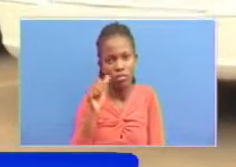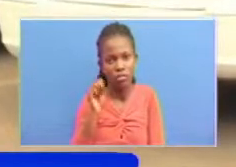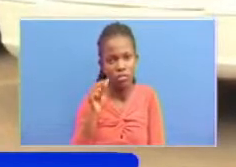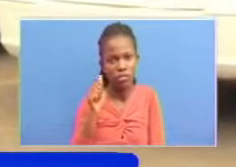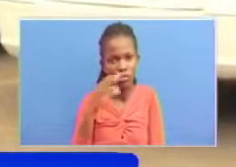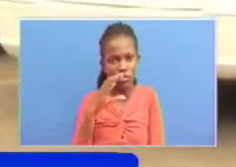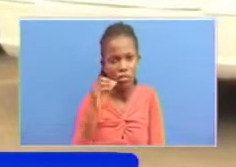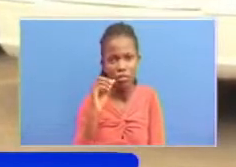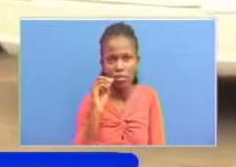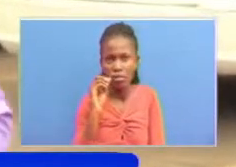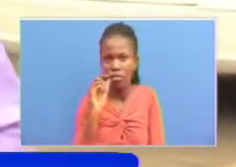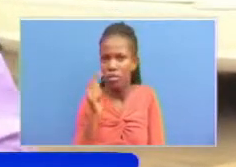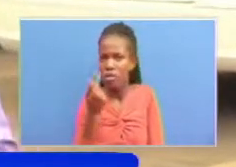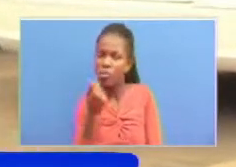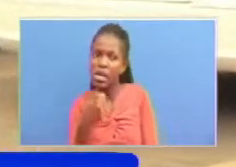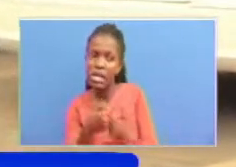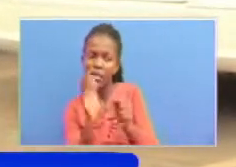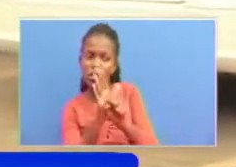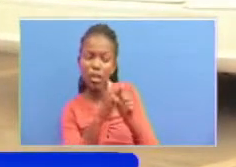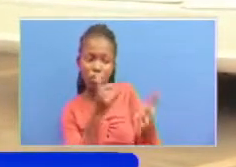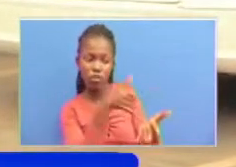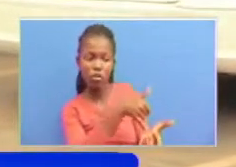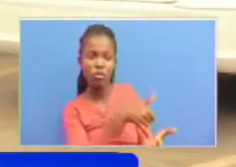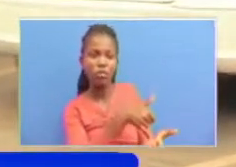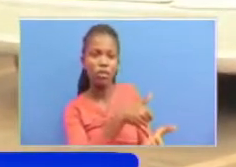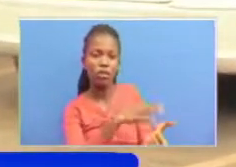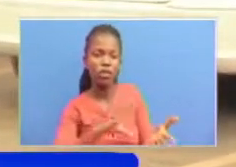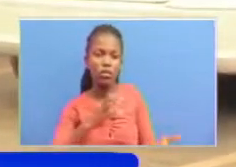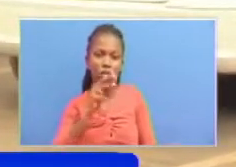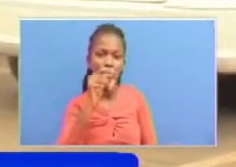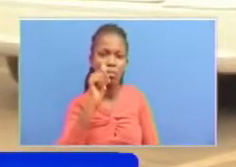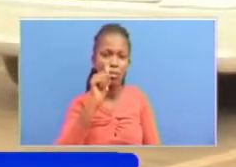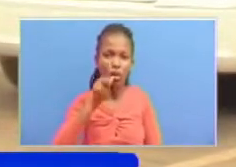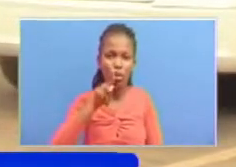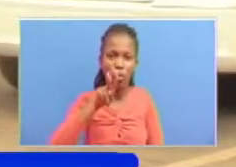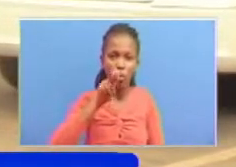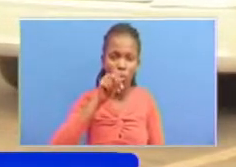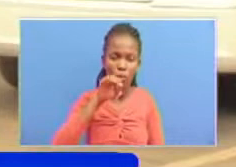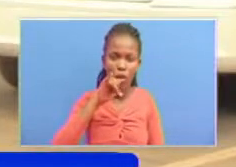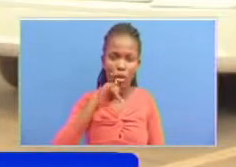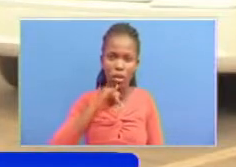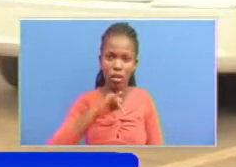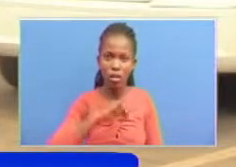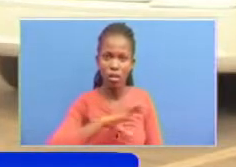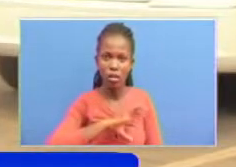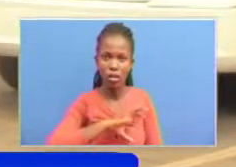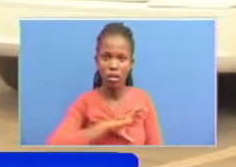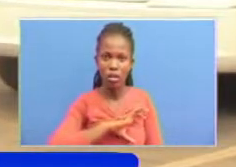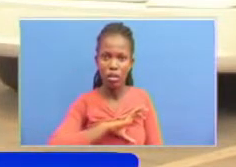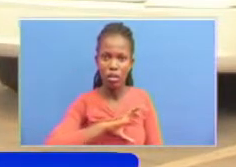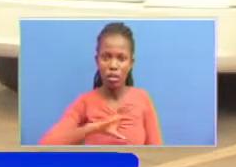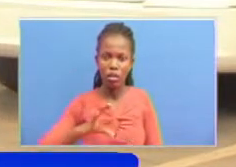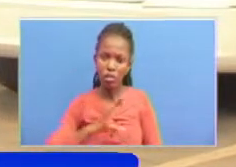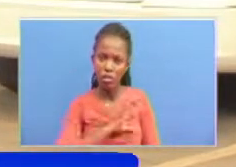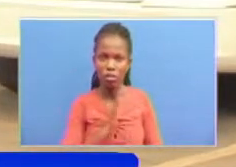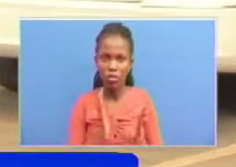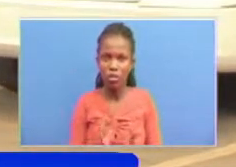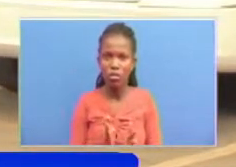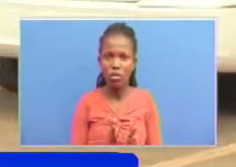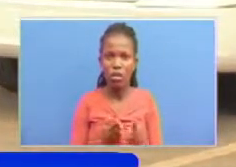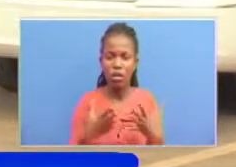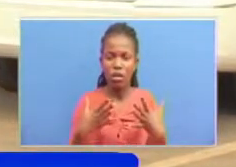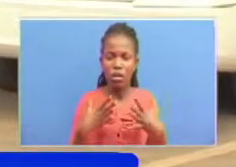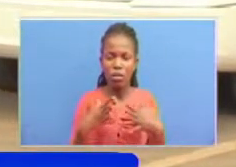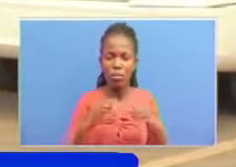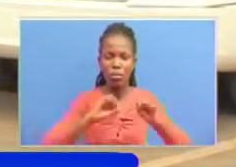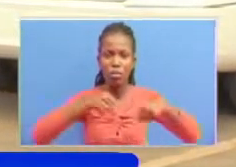ila sithe tasikite kanthini wa account eno ya Makueni kuma mofisine ma county commissioner wa Makueni Mohamed Maalim ne wunyo thuthyo kulakwe ana boda